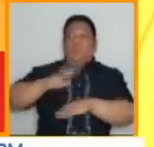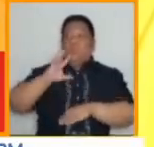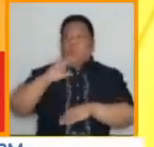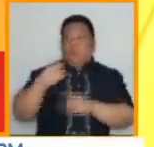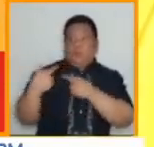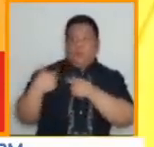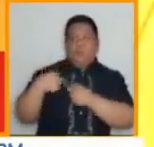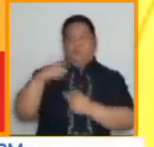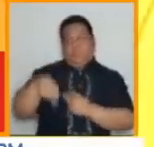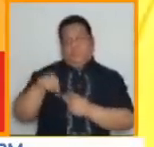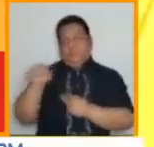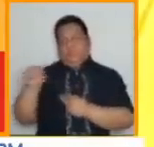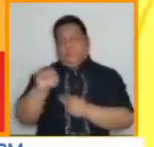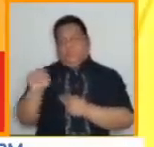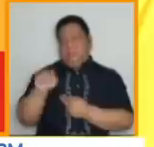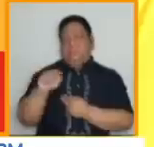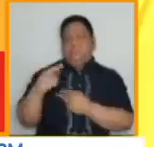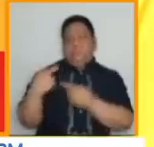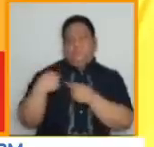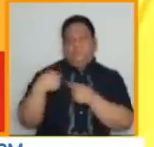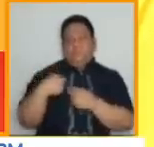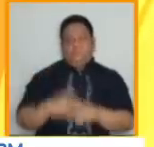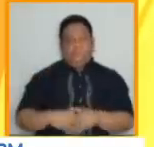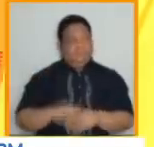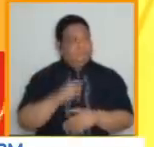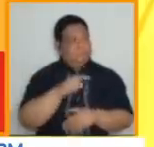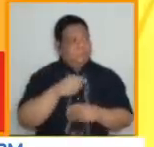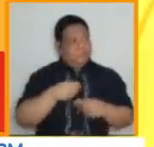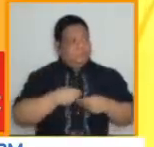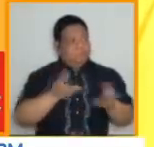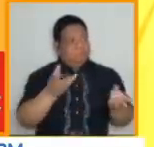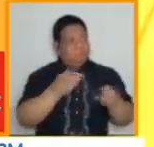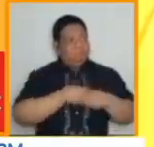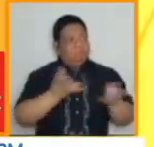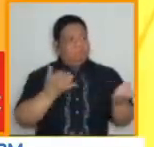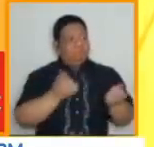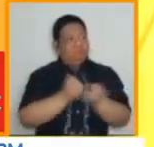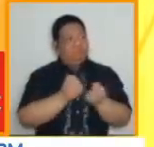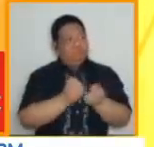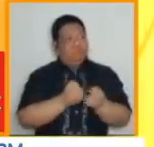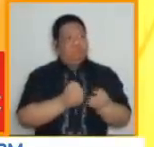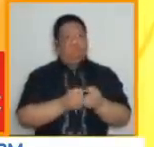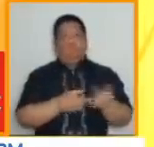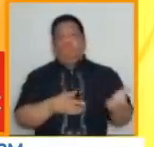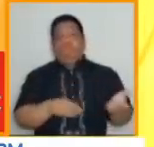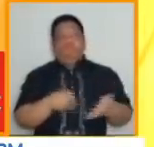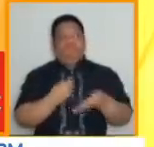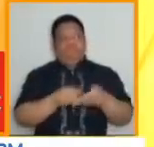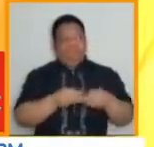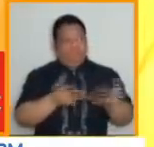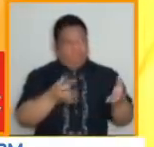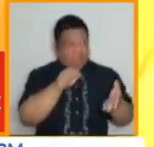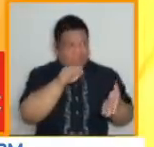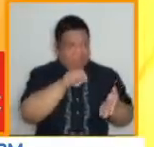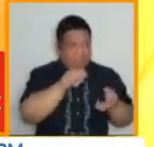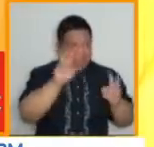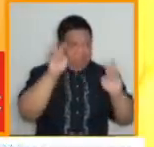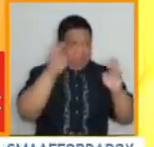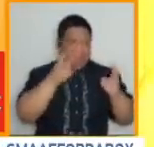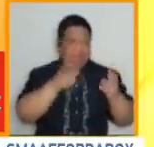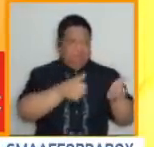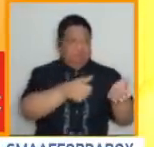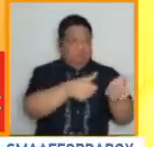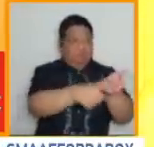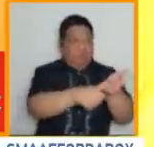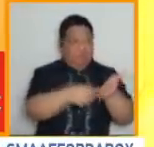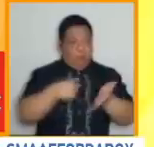yung hayagang pamimigay ng ayuda ng ilang kandidato, hindi pa rin vote buying yun kasi sabi mo February pa kampanya.